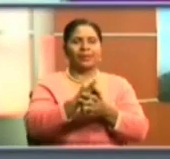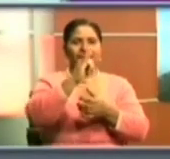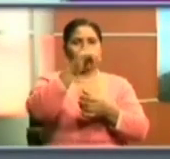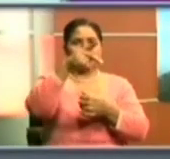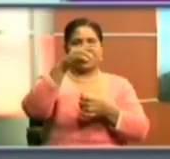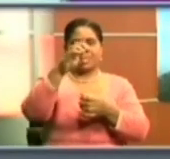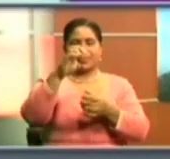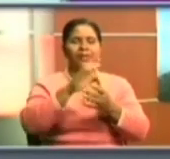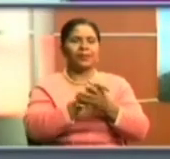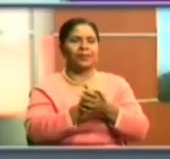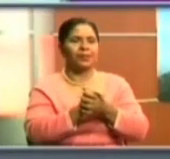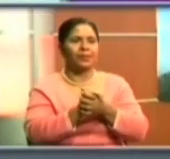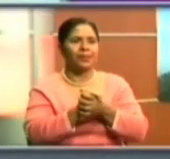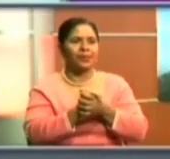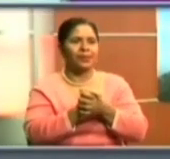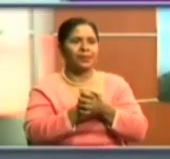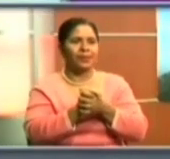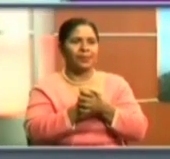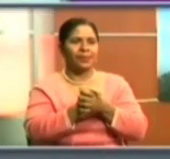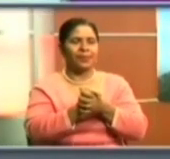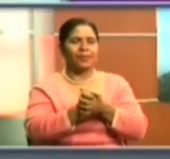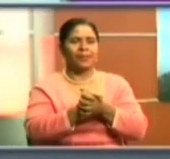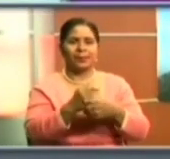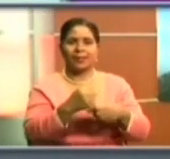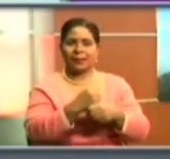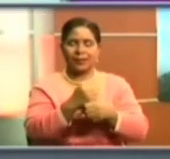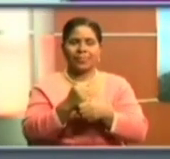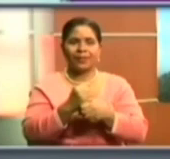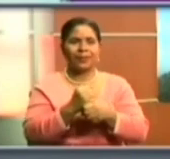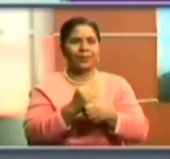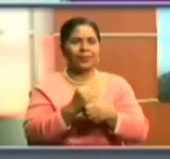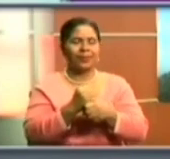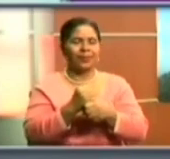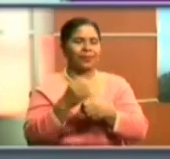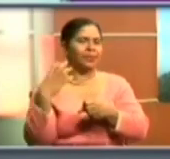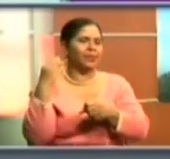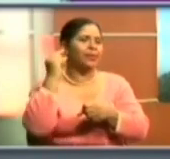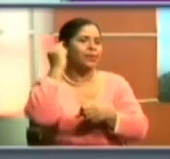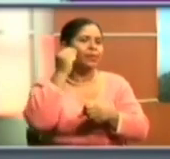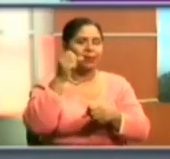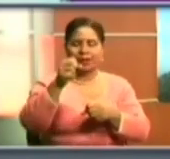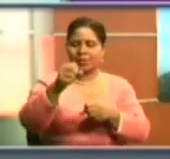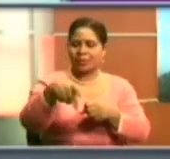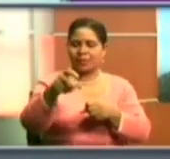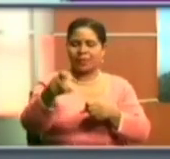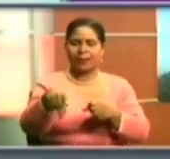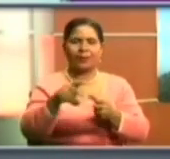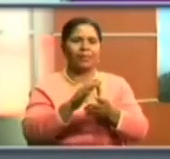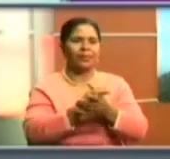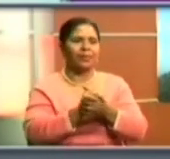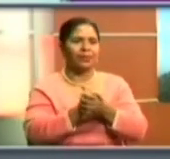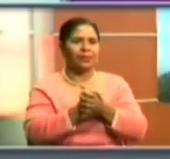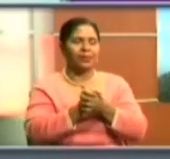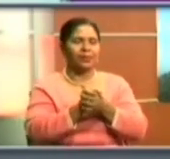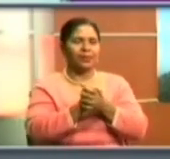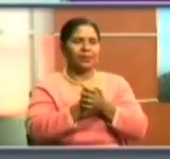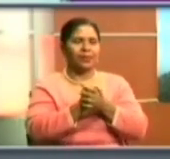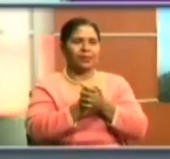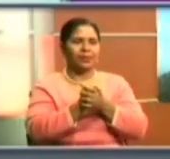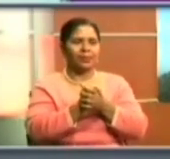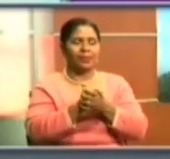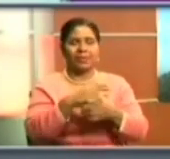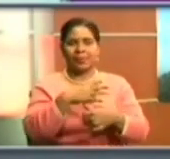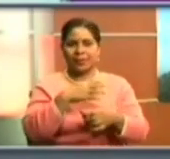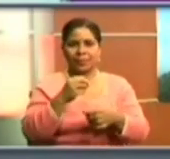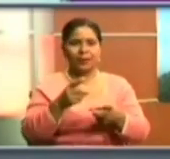citoyen, Maître Renan Edouville, qui était à Cli, commissaire gouvernement Port-au-Prince, Maître Oknam Clamé Damius, et